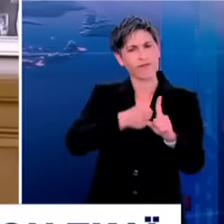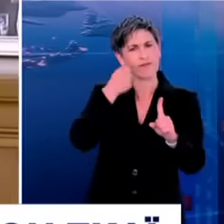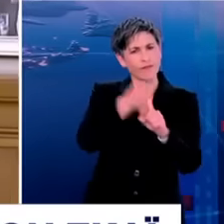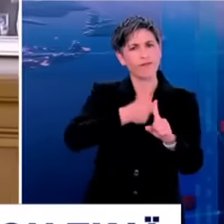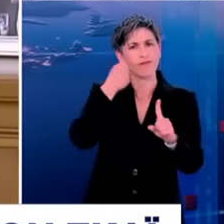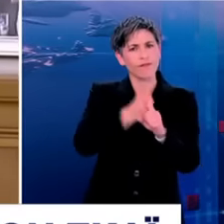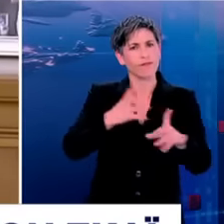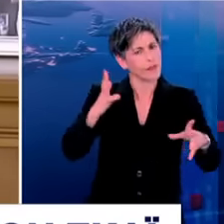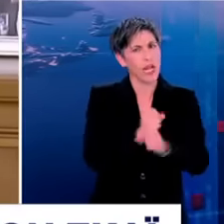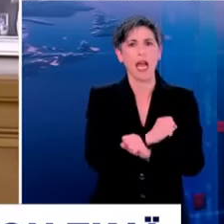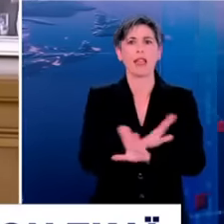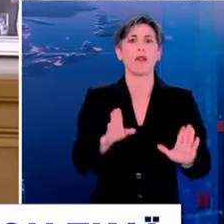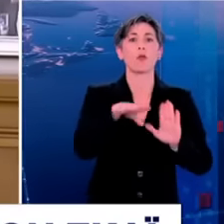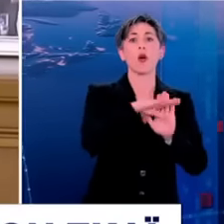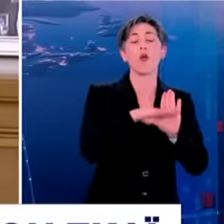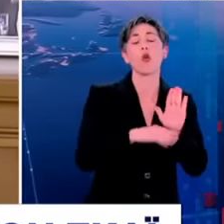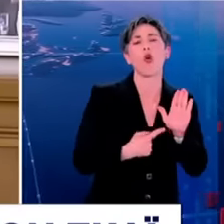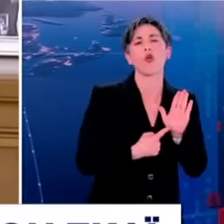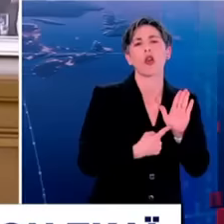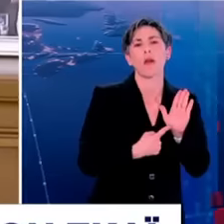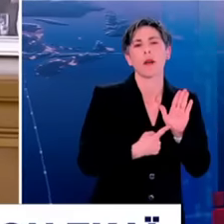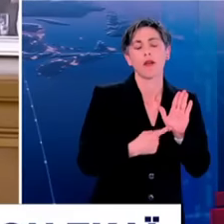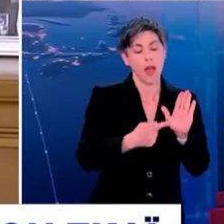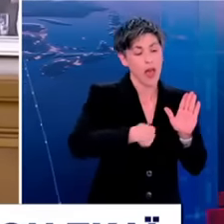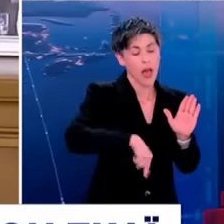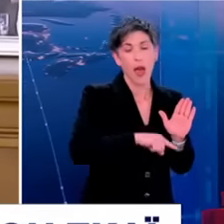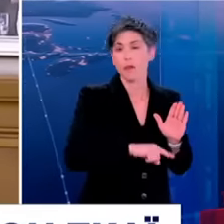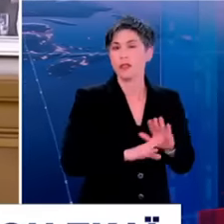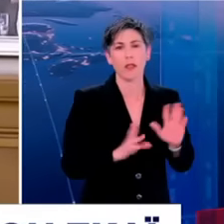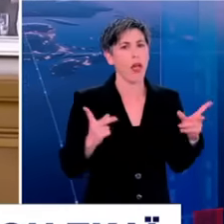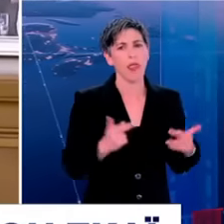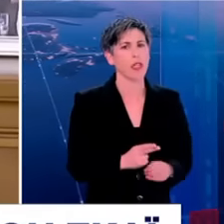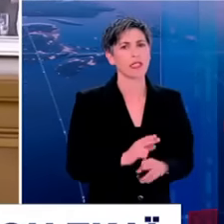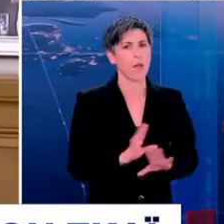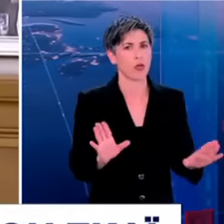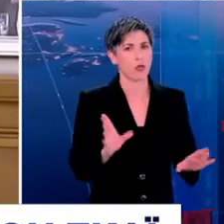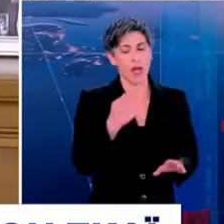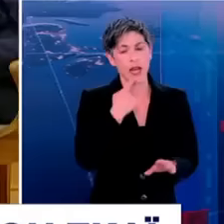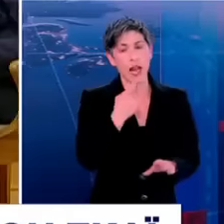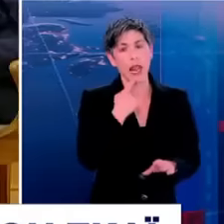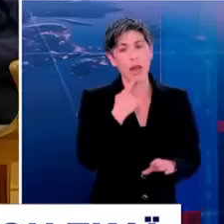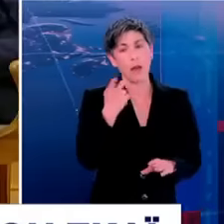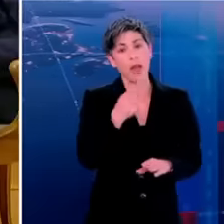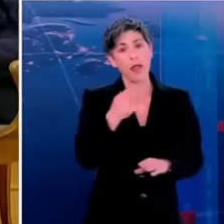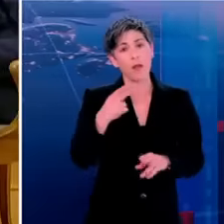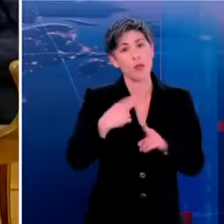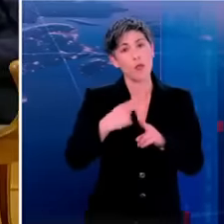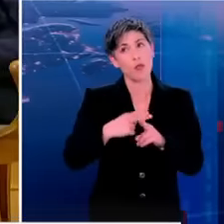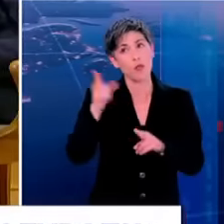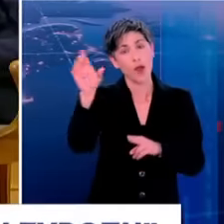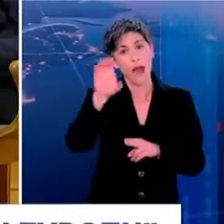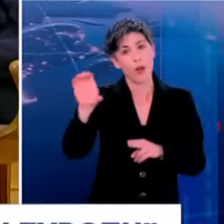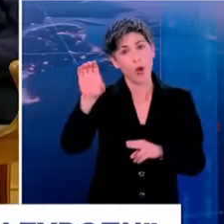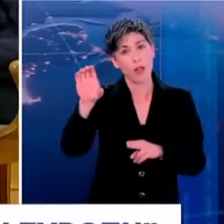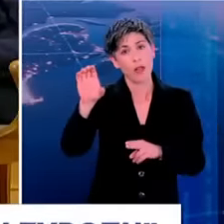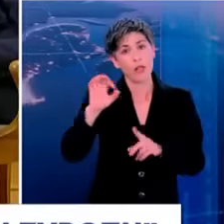υλοποίηση του έργου μας. Εμείς όμως δεν σταματήσαμε και δεν σταματούμε να μιλάμε για τη σημασία της Ευρώπης. Το σύνθημά μας είναι σταθερά πιο κοντά στην